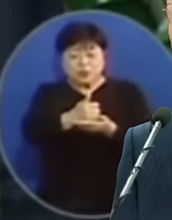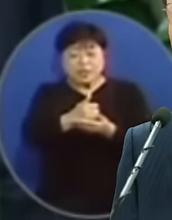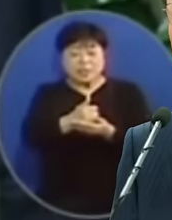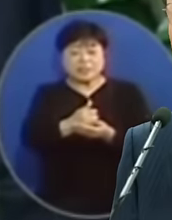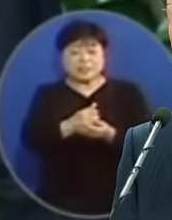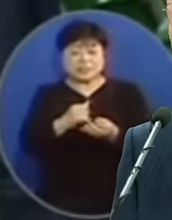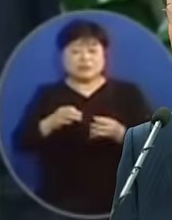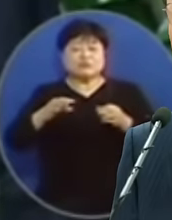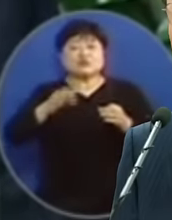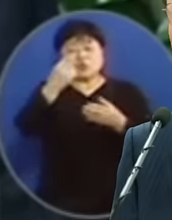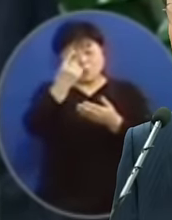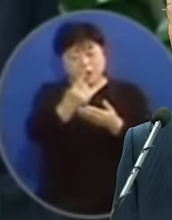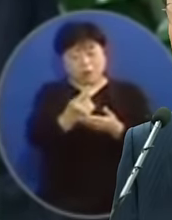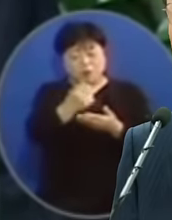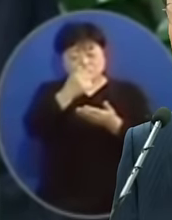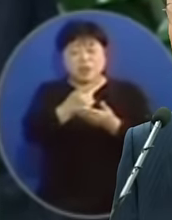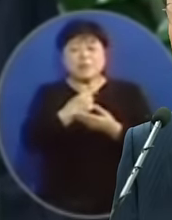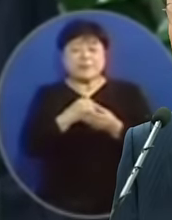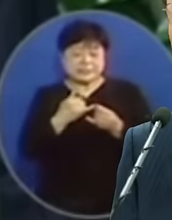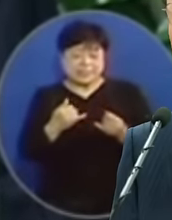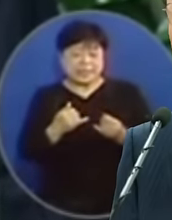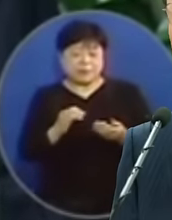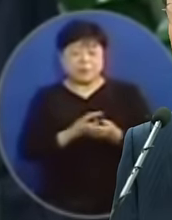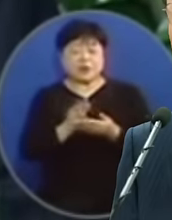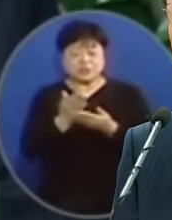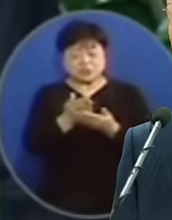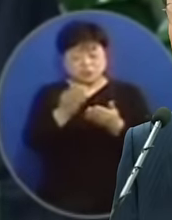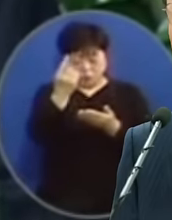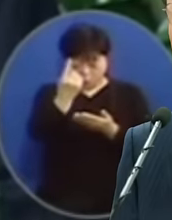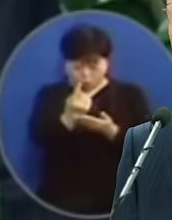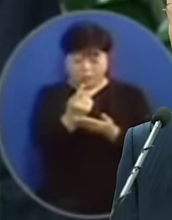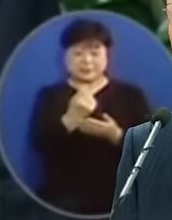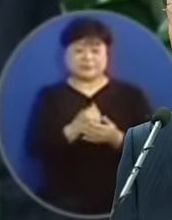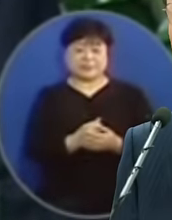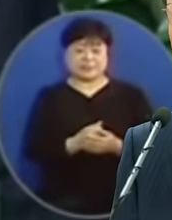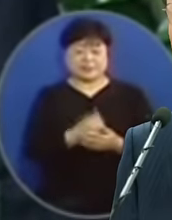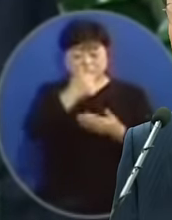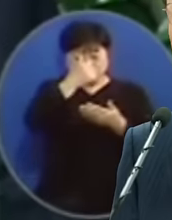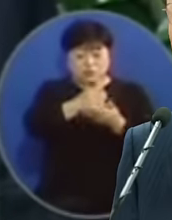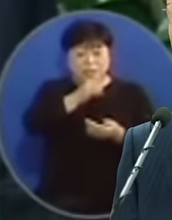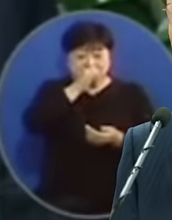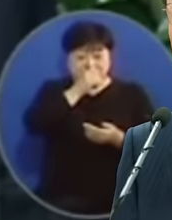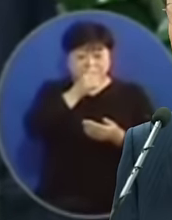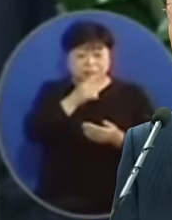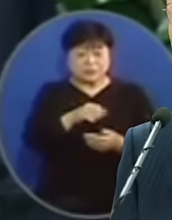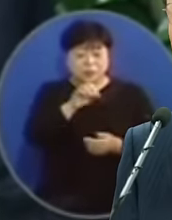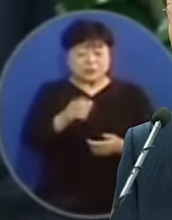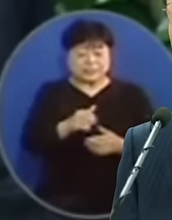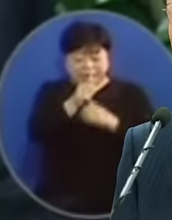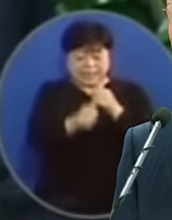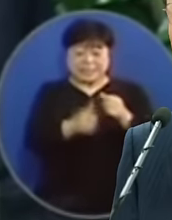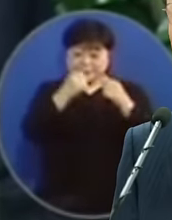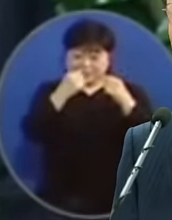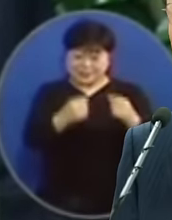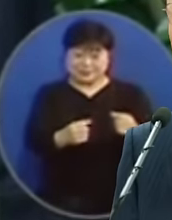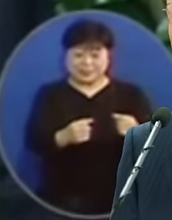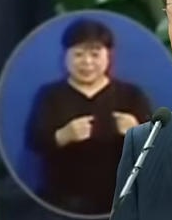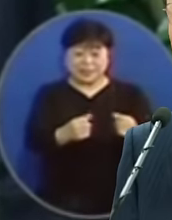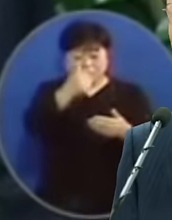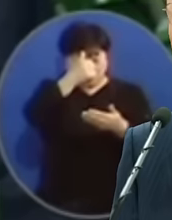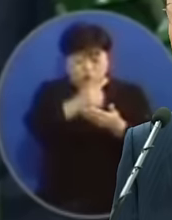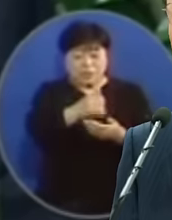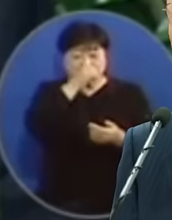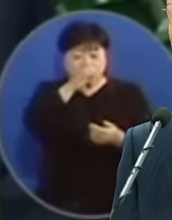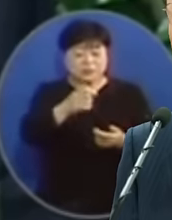부르러 오셨고 죄 짓는 사람을 변화시키기 위해서 오셨기 때문에 죄가 있는 곳에 하나님이 언제나 계십니다. 죄가